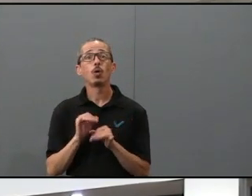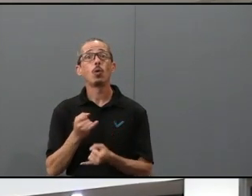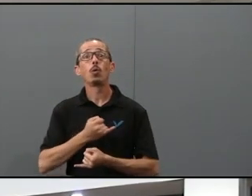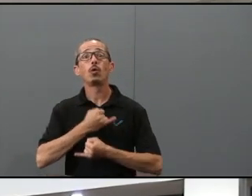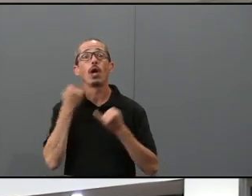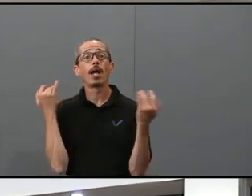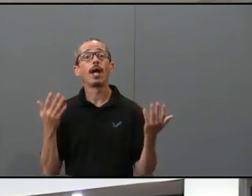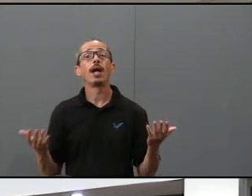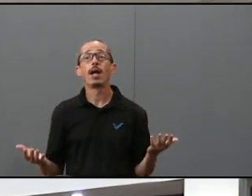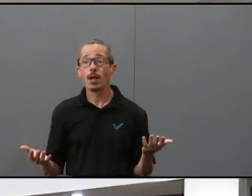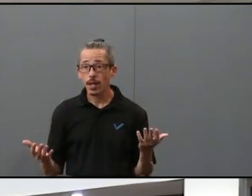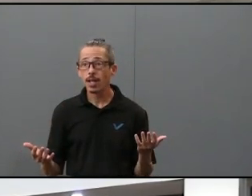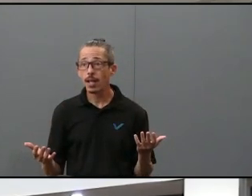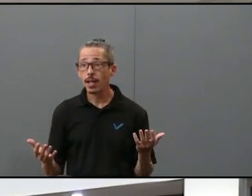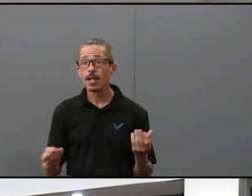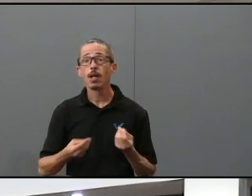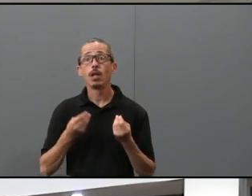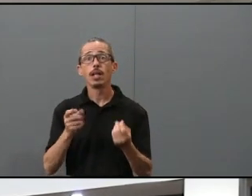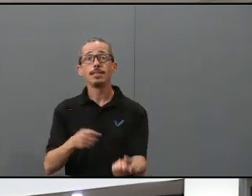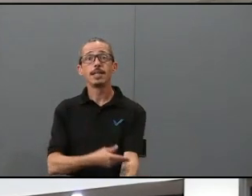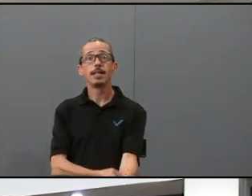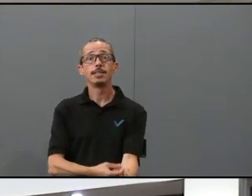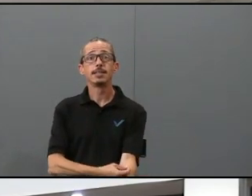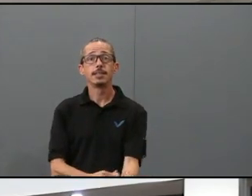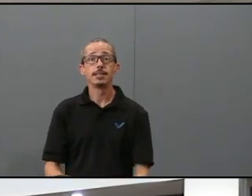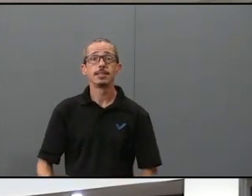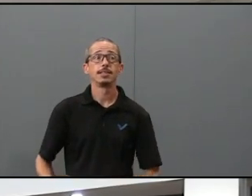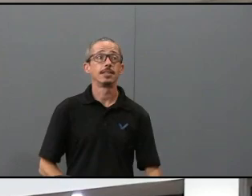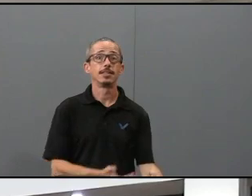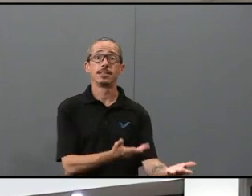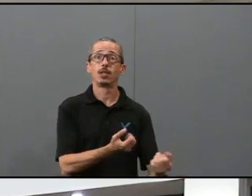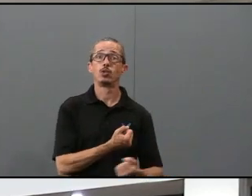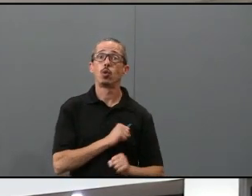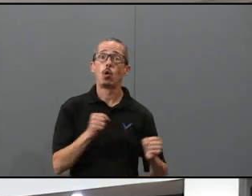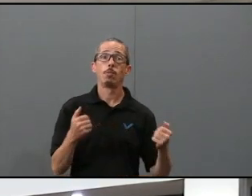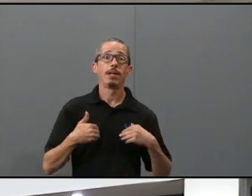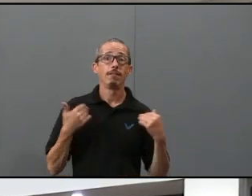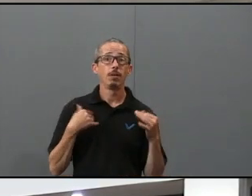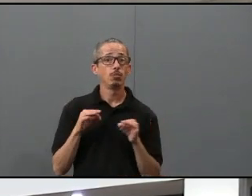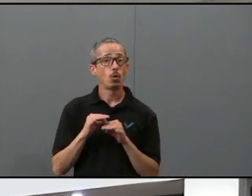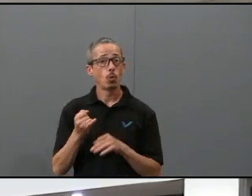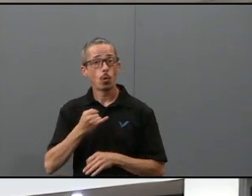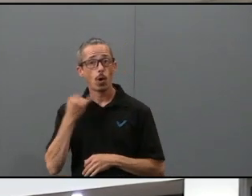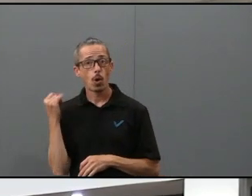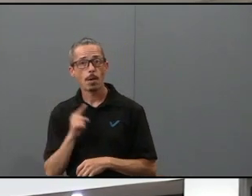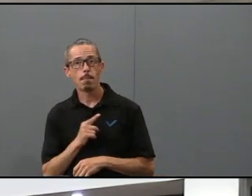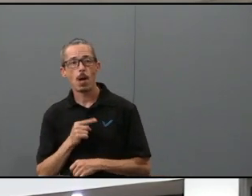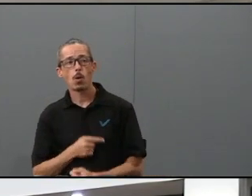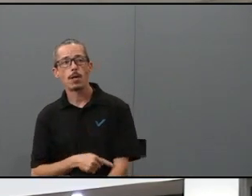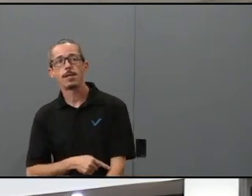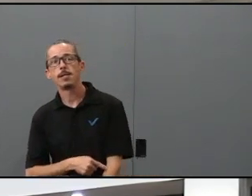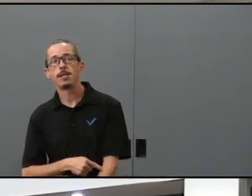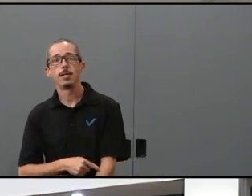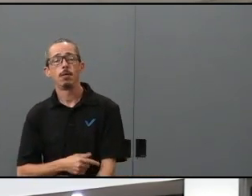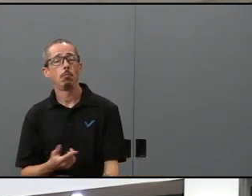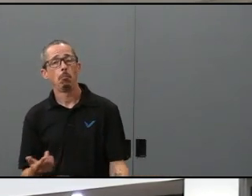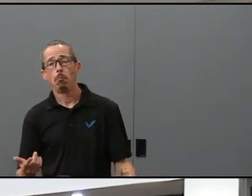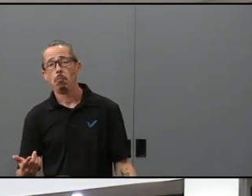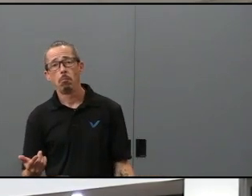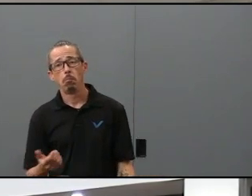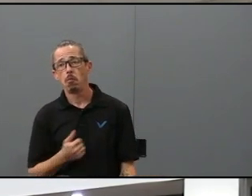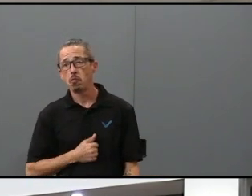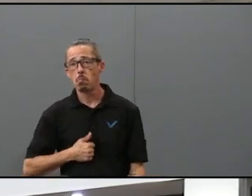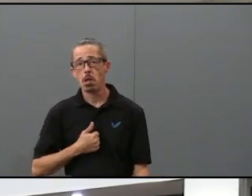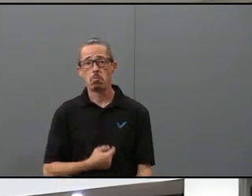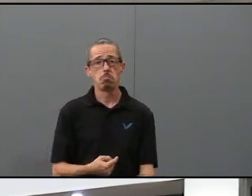vie c'est quoi c'est le don de s ça ça sauve des vies et ça vous coûte rien je sais que des fois on a peur là mais je vous le dis ça vaut